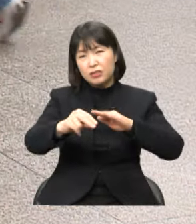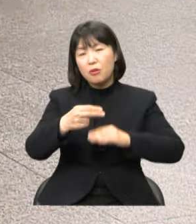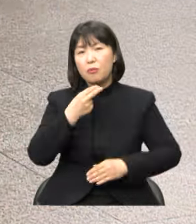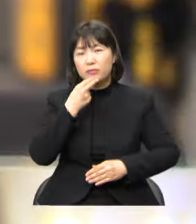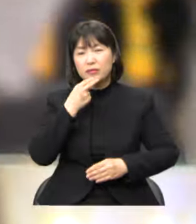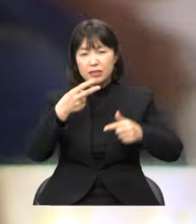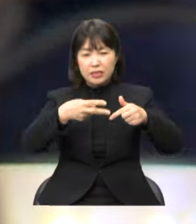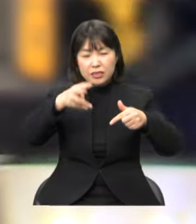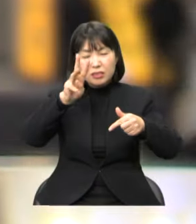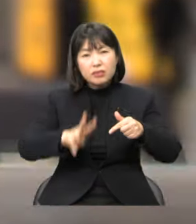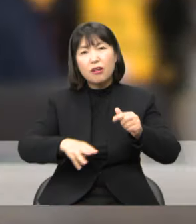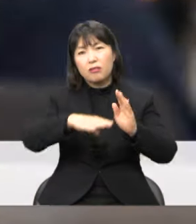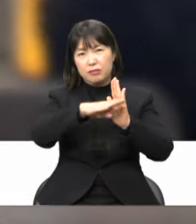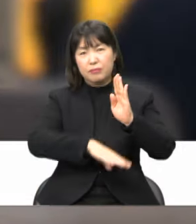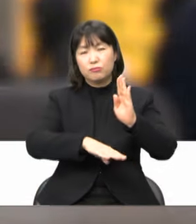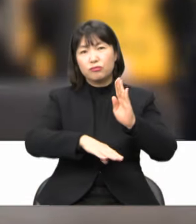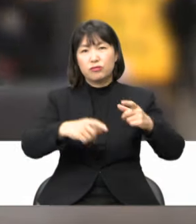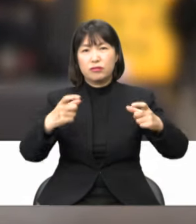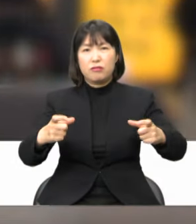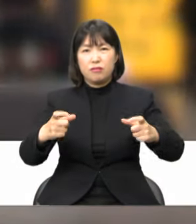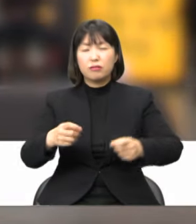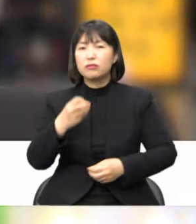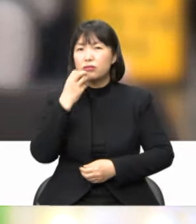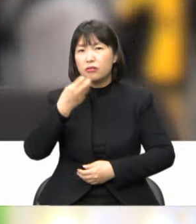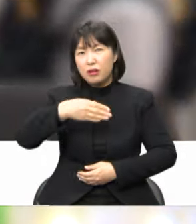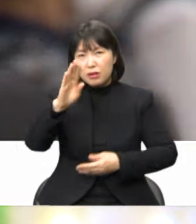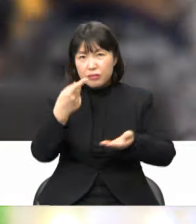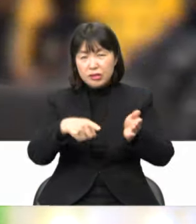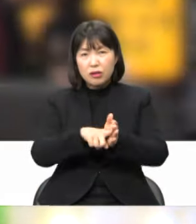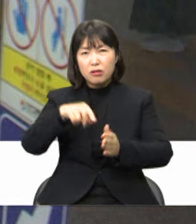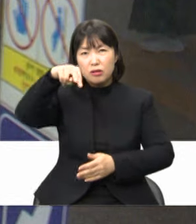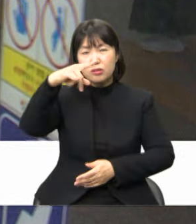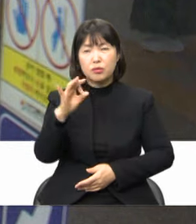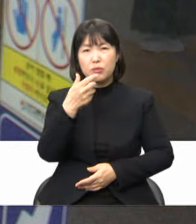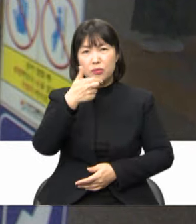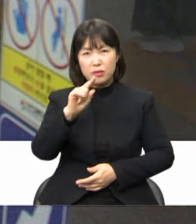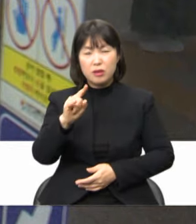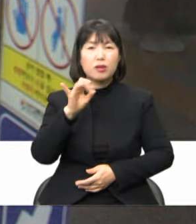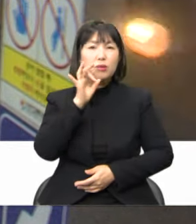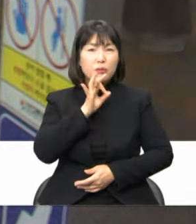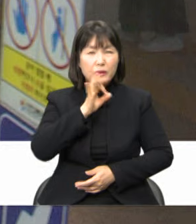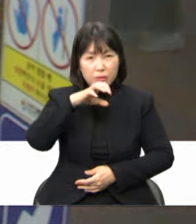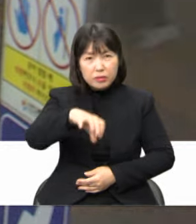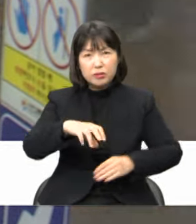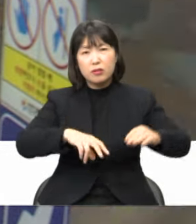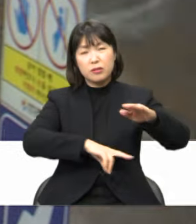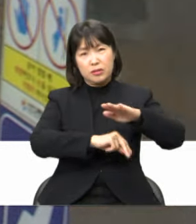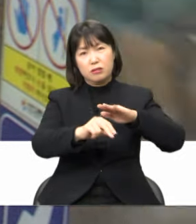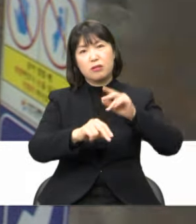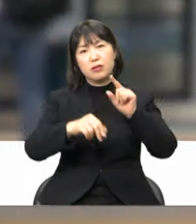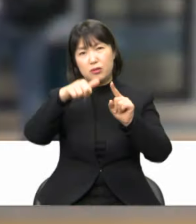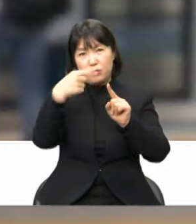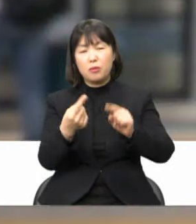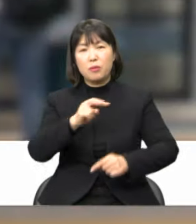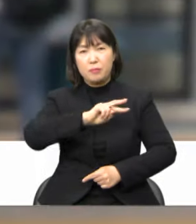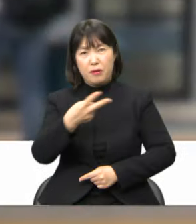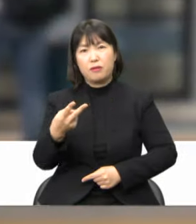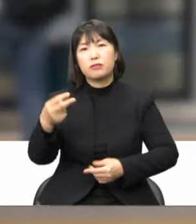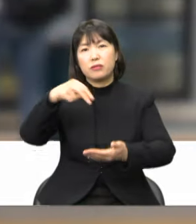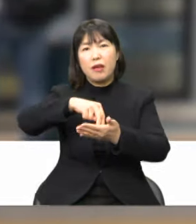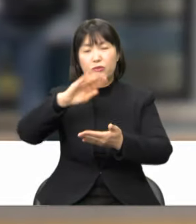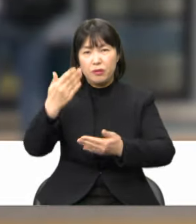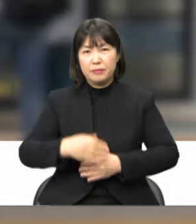남부권역 서울로 출퇴근 하려면 송내역이나 동역에서 1호선 전철로 갈아타야 합니다 한참을